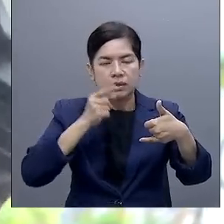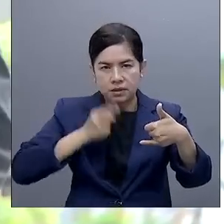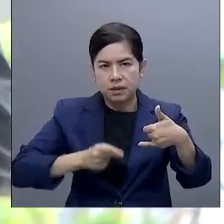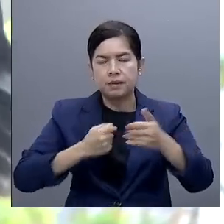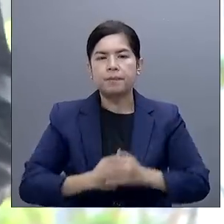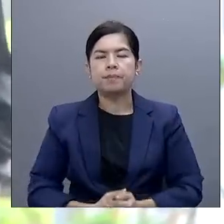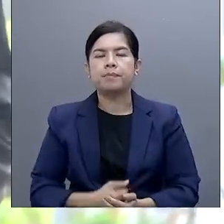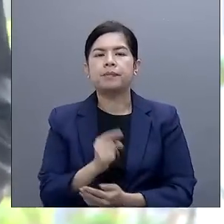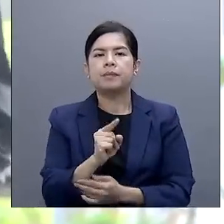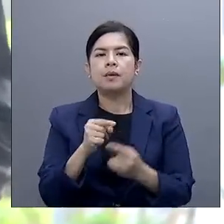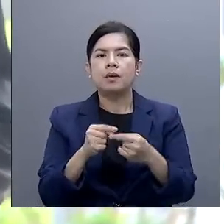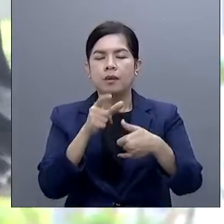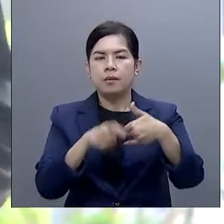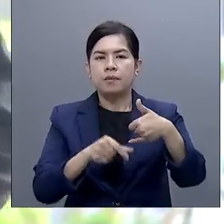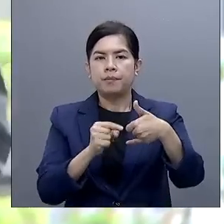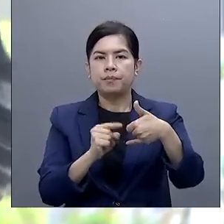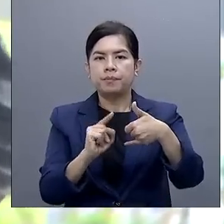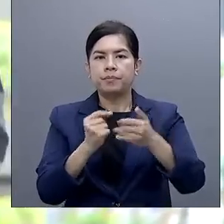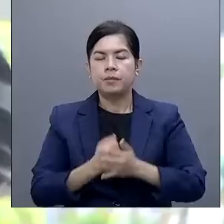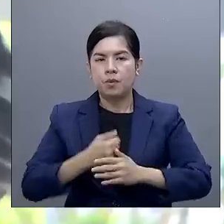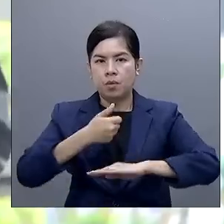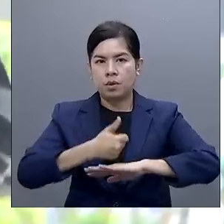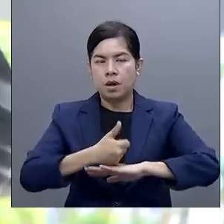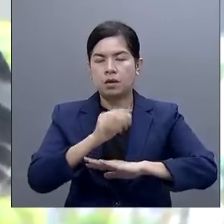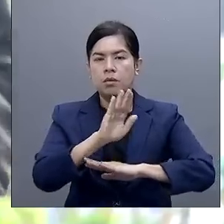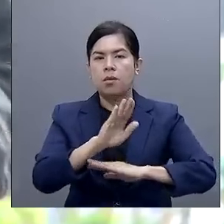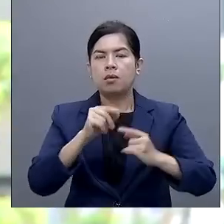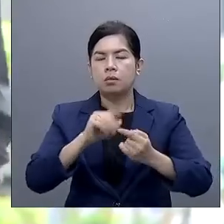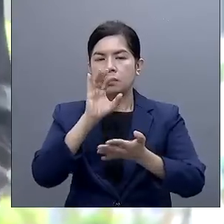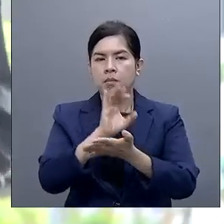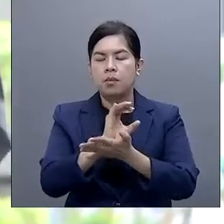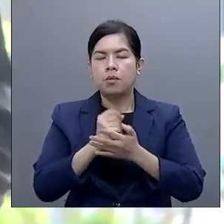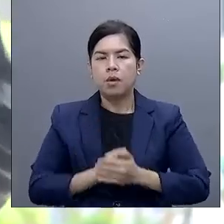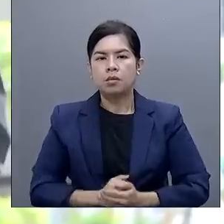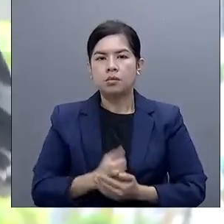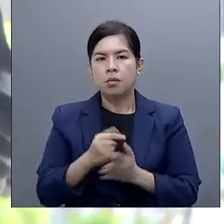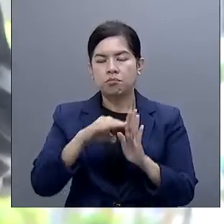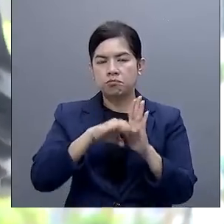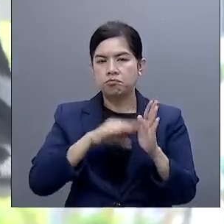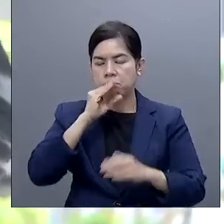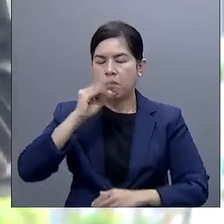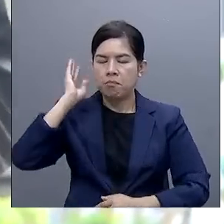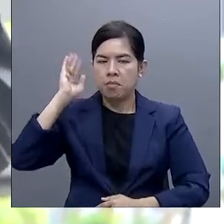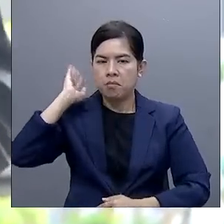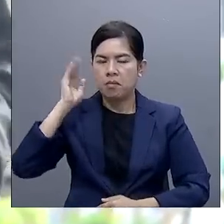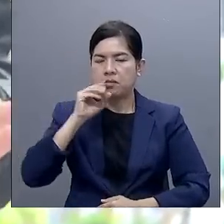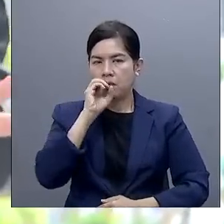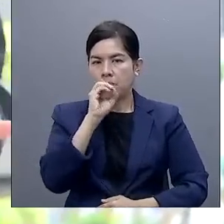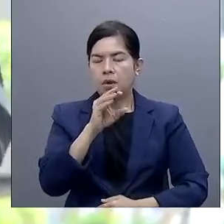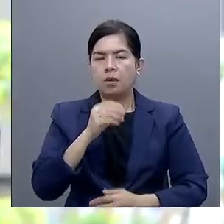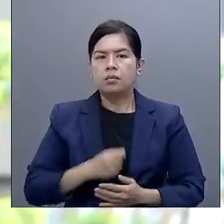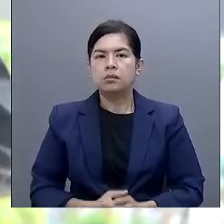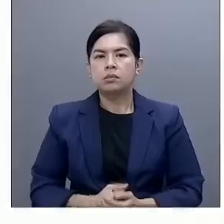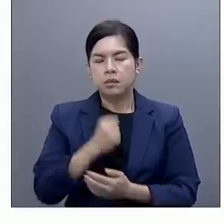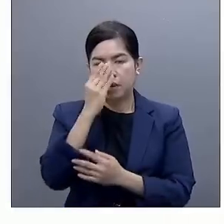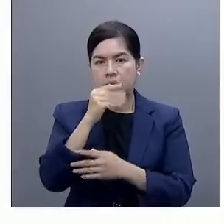าลโดยพลตำรวจโททิติแสงสว่างผู้บัญชาการตำรวจนครบาลนั้นก็ได้ออกมาแถลงข่าวกับสื่อมวลชนนะครับว่าจ